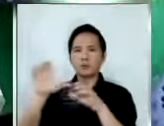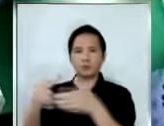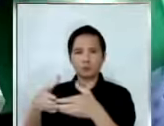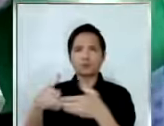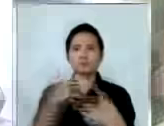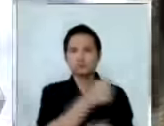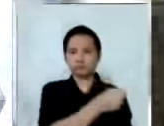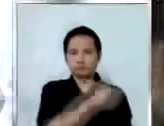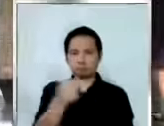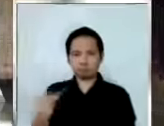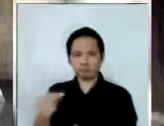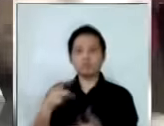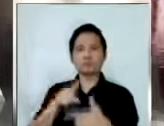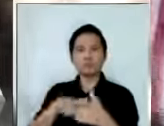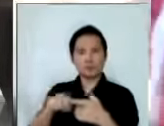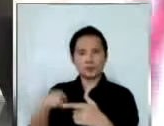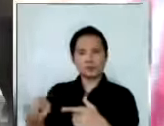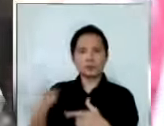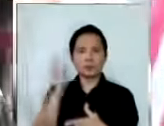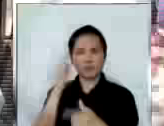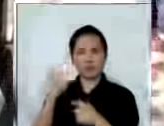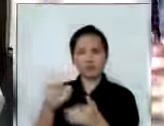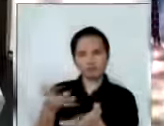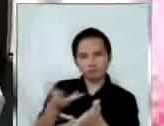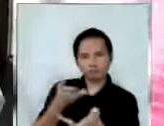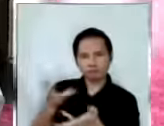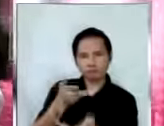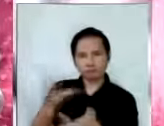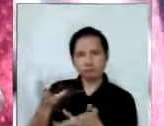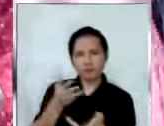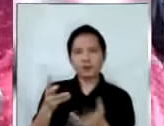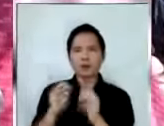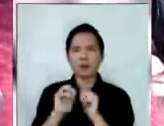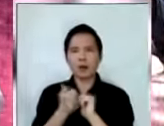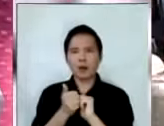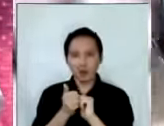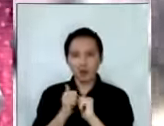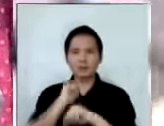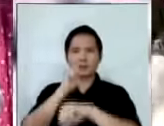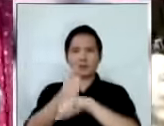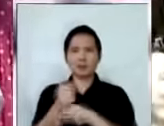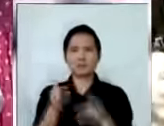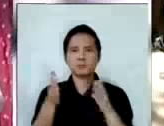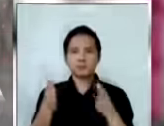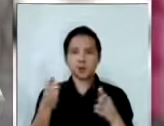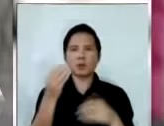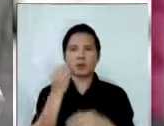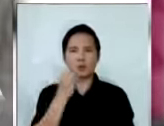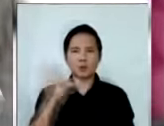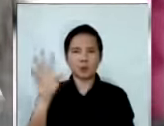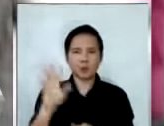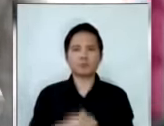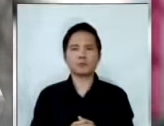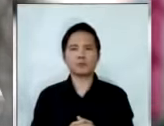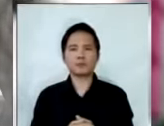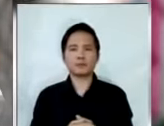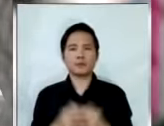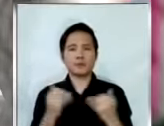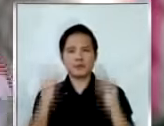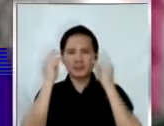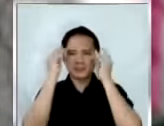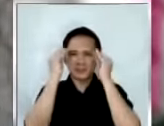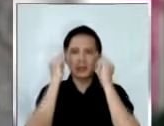Army Gym. Hanggat nagkakaroon ng espasyo, patuloy naman daw silang tatanggap ng mga stranded na pasahero. Sa ngayon, bagamat ang ibang narito ay